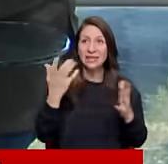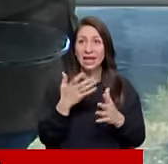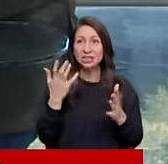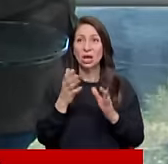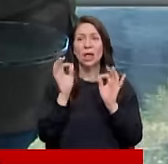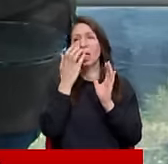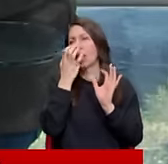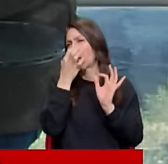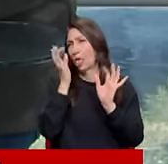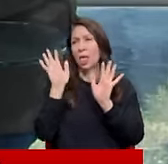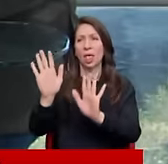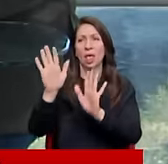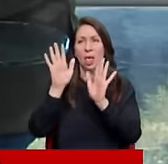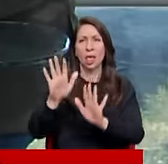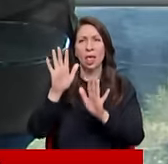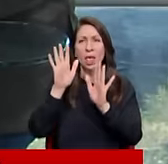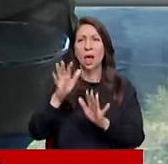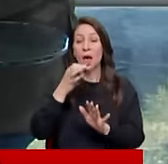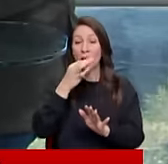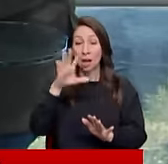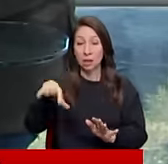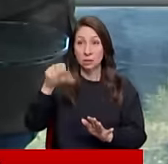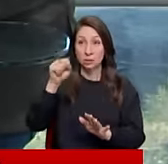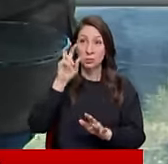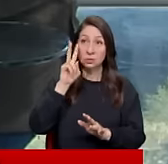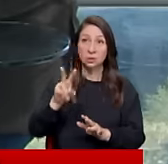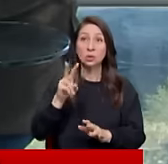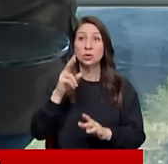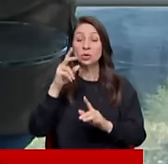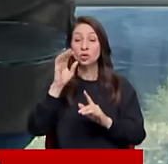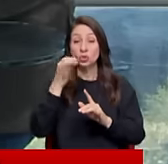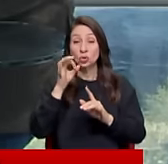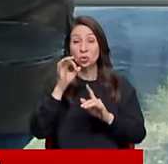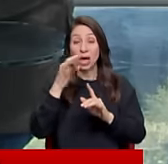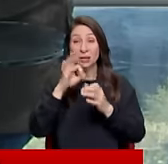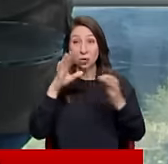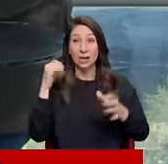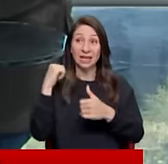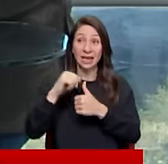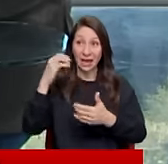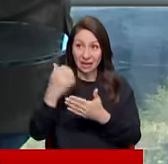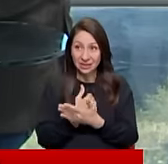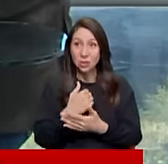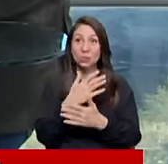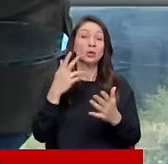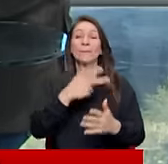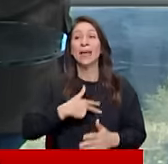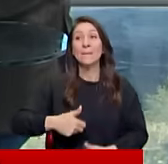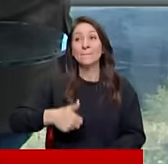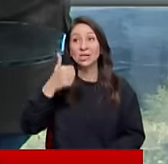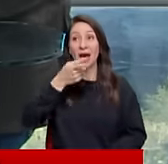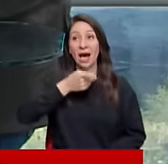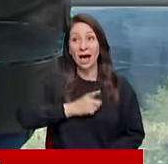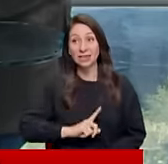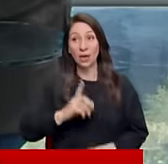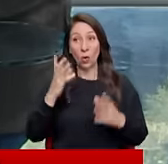atıl kaldı. Keçiören'in merkezinde, Ankara'nın silüetinde. Tabii. Turgut Altınok tekrar seçildi. Bir de Büyükşehir Belediye Başkanlığı